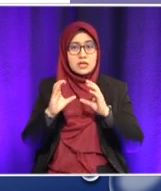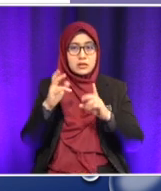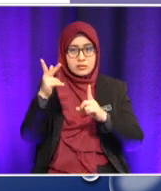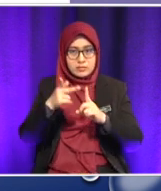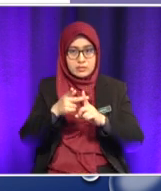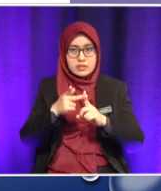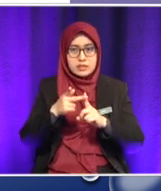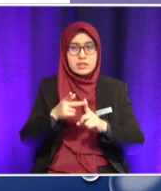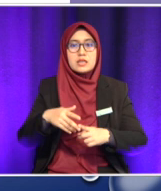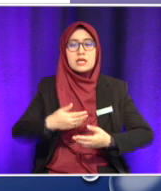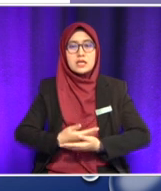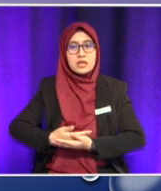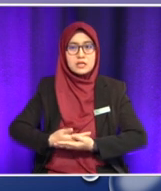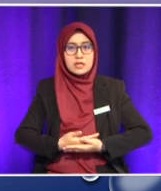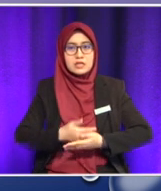disentuh